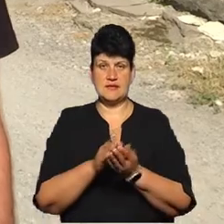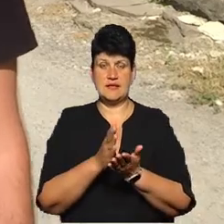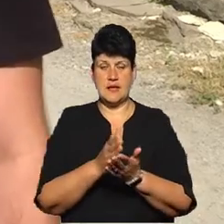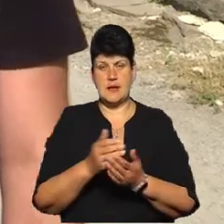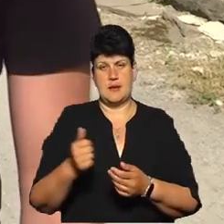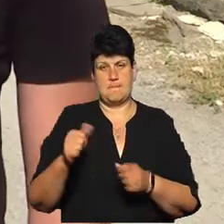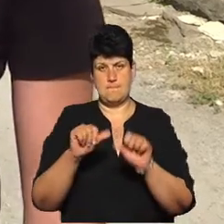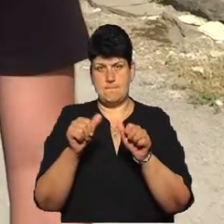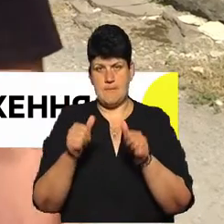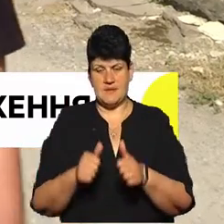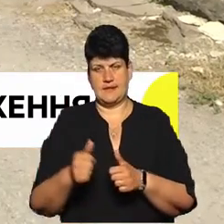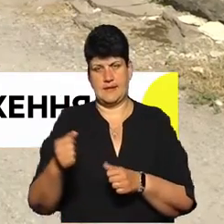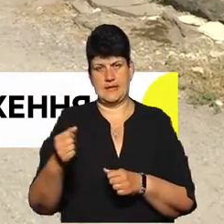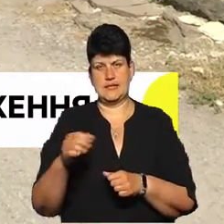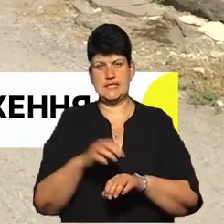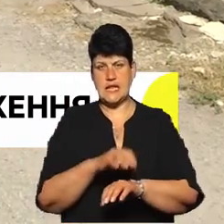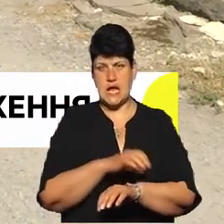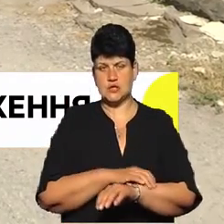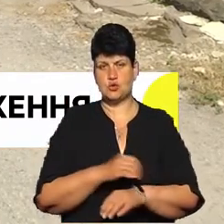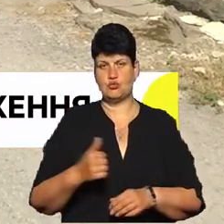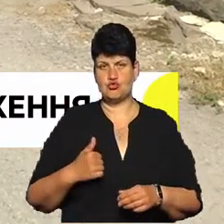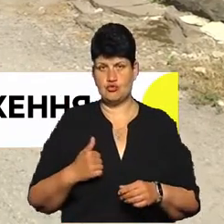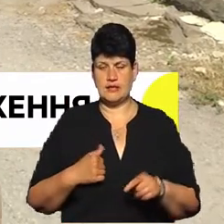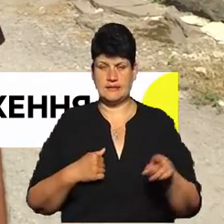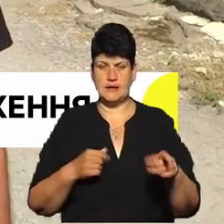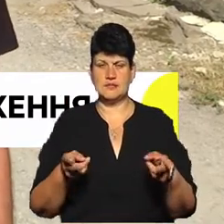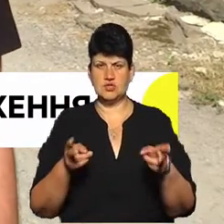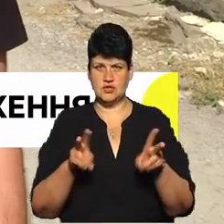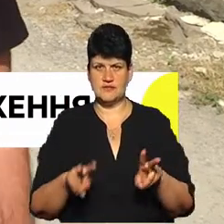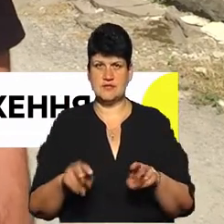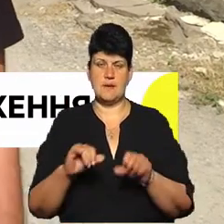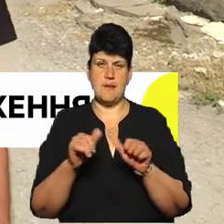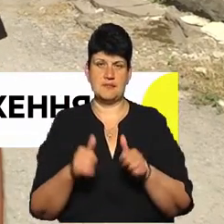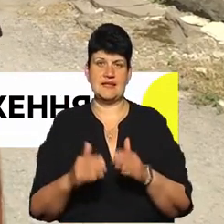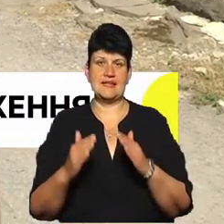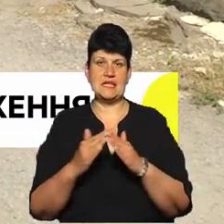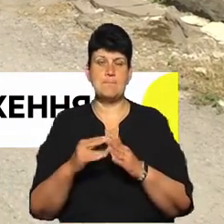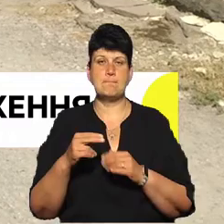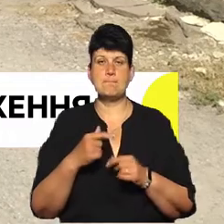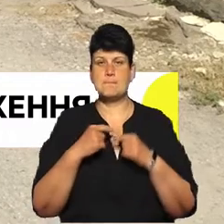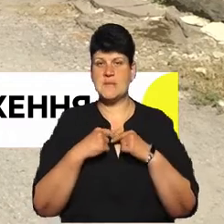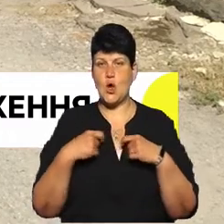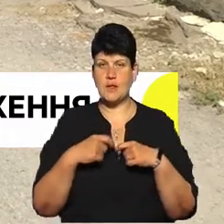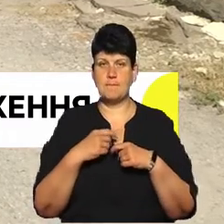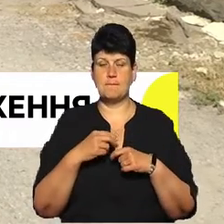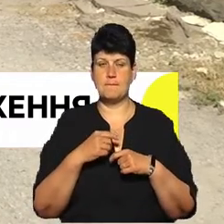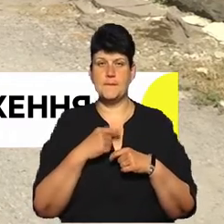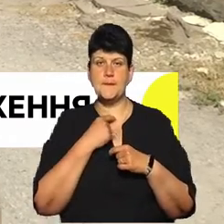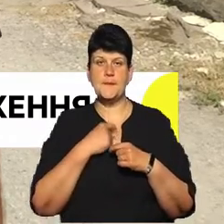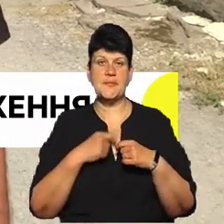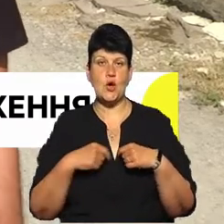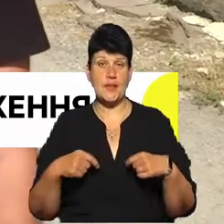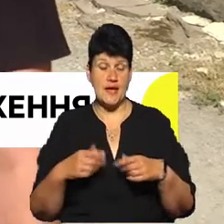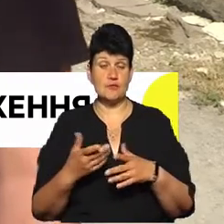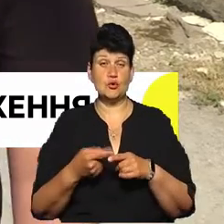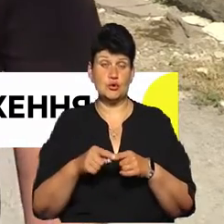одному селі ще в нас залишилися пам'ятник також радянському солдату і двом піонерам. І також більшість громади, майже